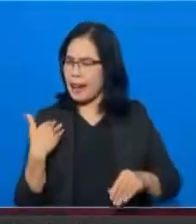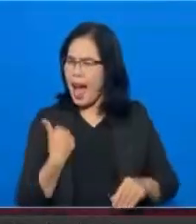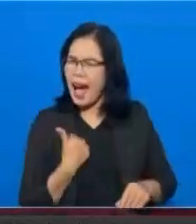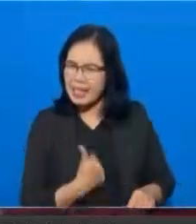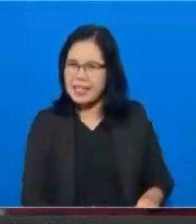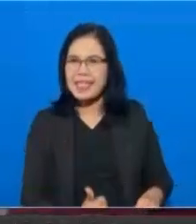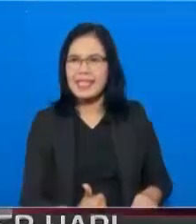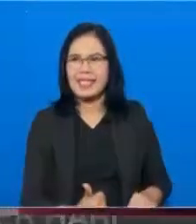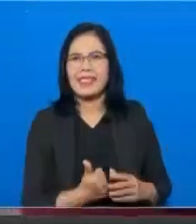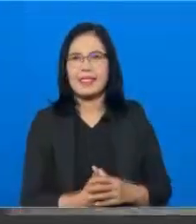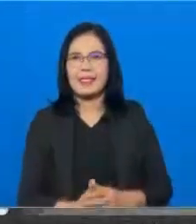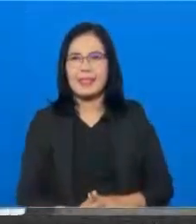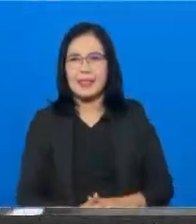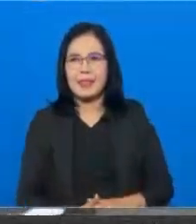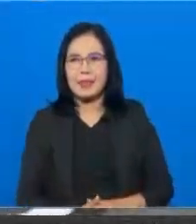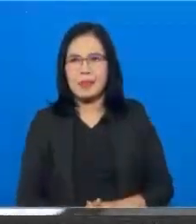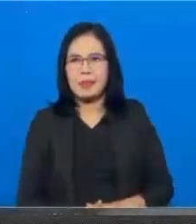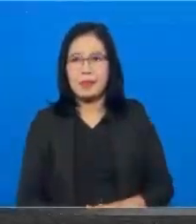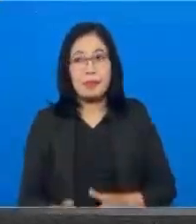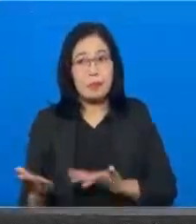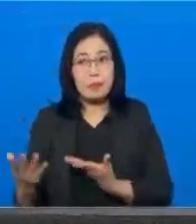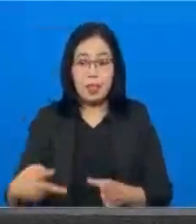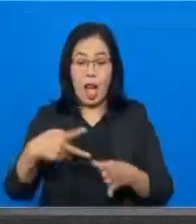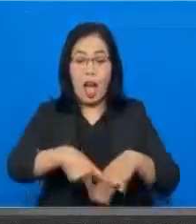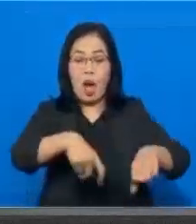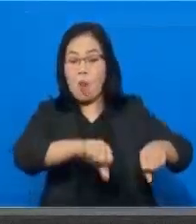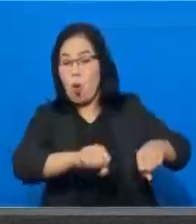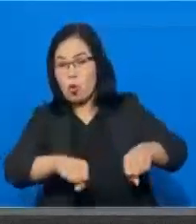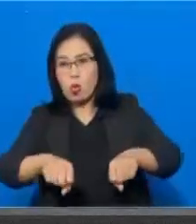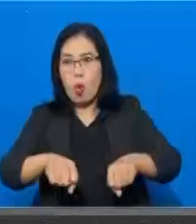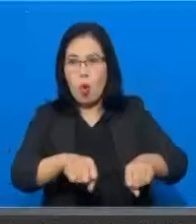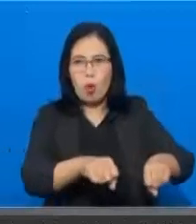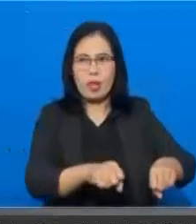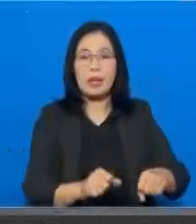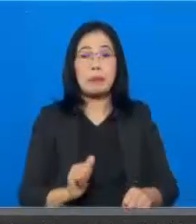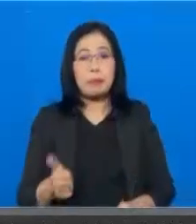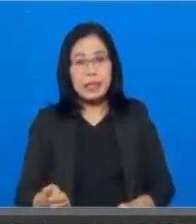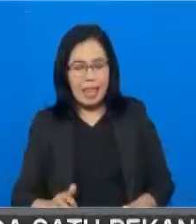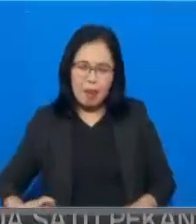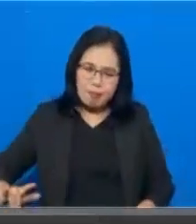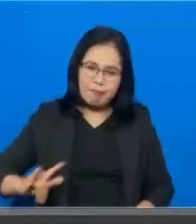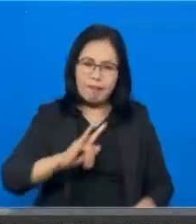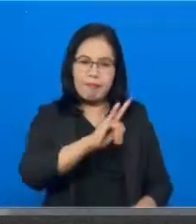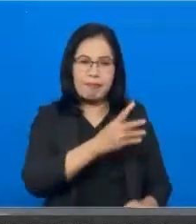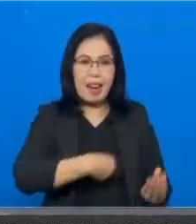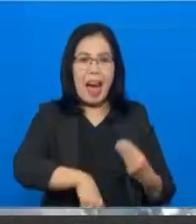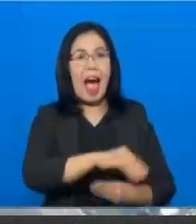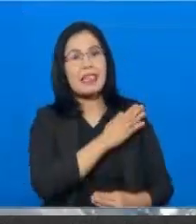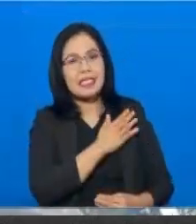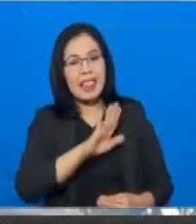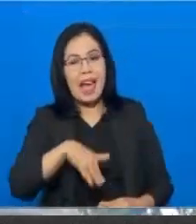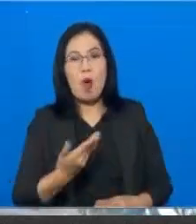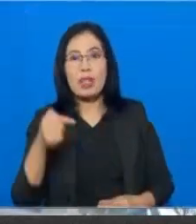Masrifah, warga Desa Jadi, Kecamatan Semanding, bisa berangkat haji tahun ini. Biaya untuk naik haji ini